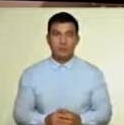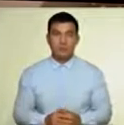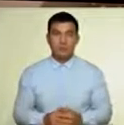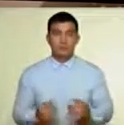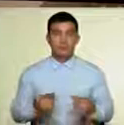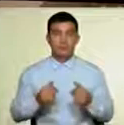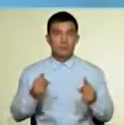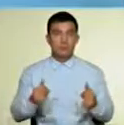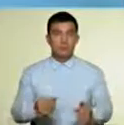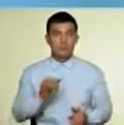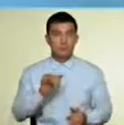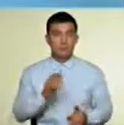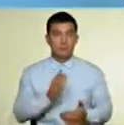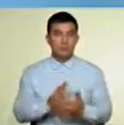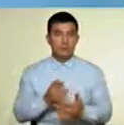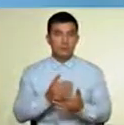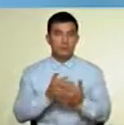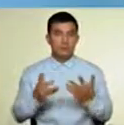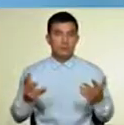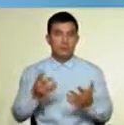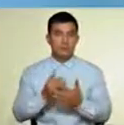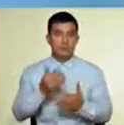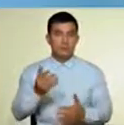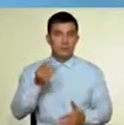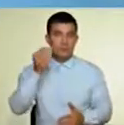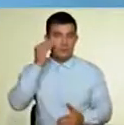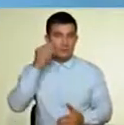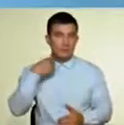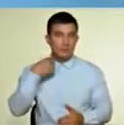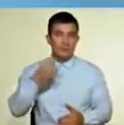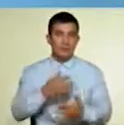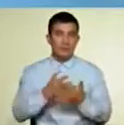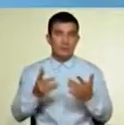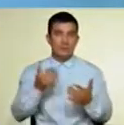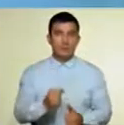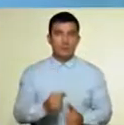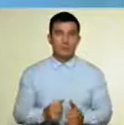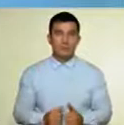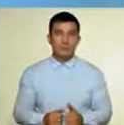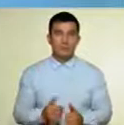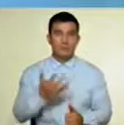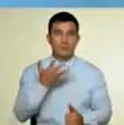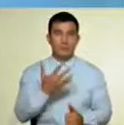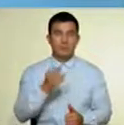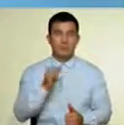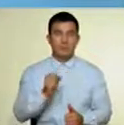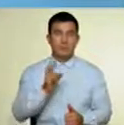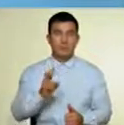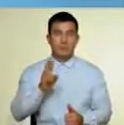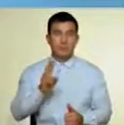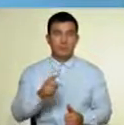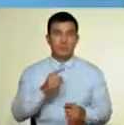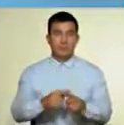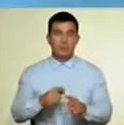Ekranda bir nechta ifodalar berilgan. Demak, birinchi ifodamiz 5ab kvadrat